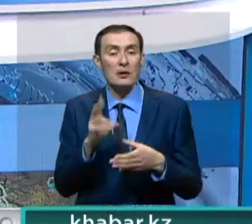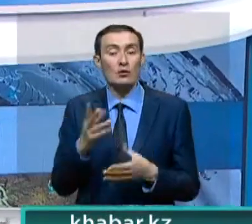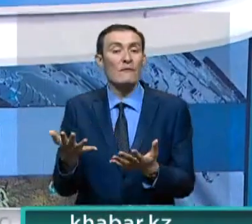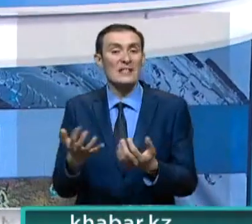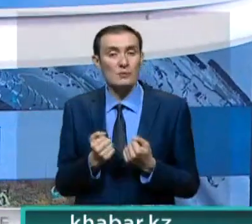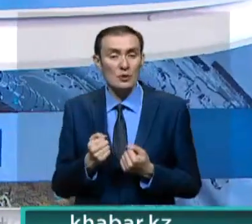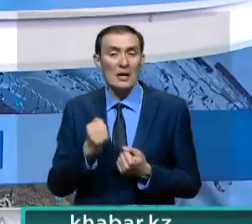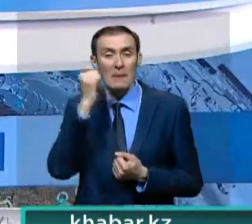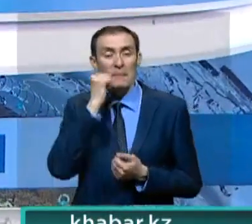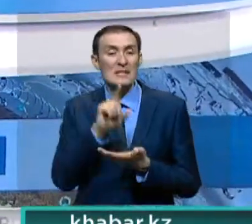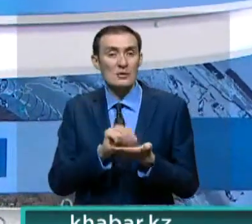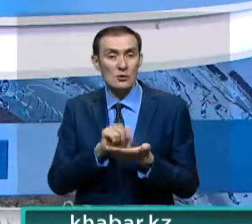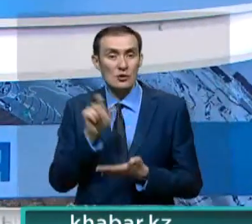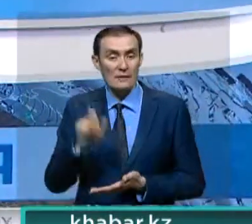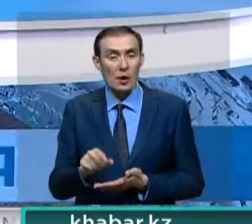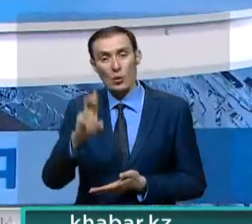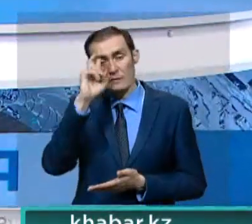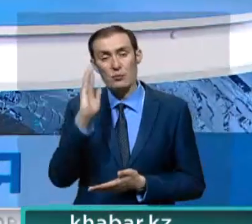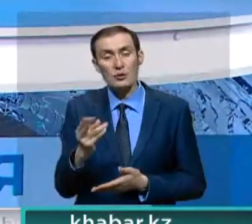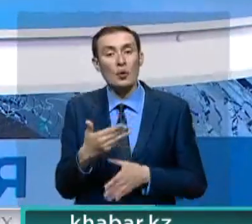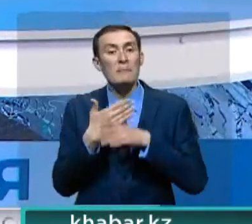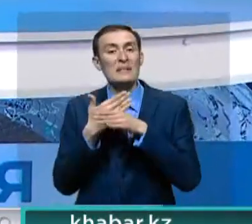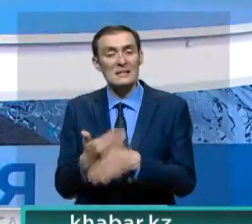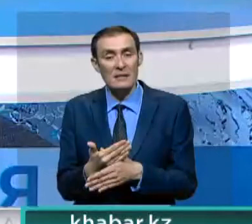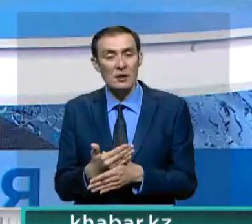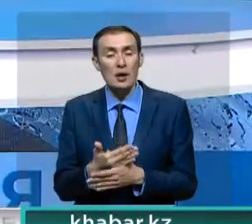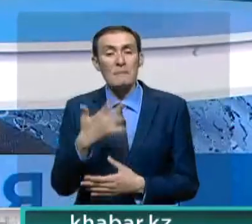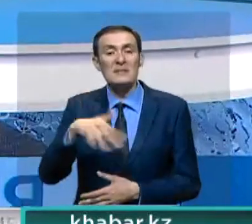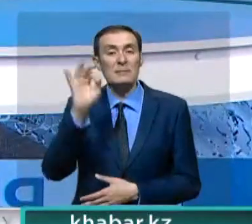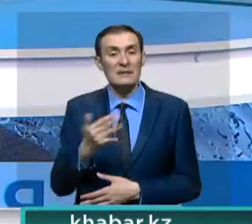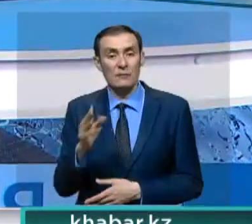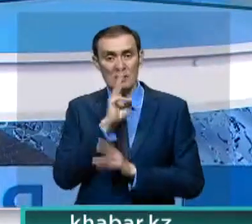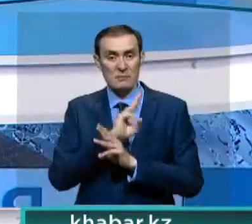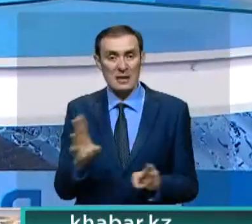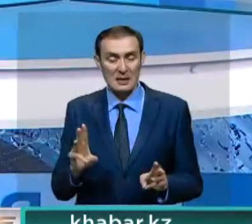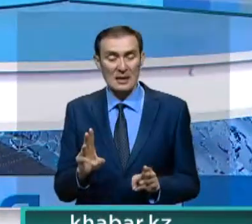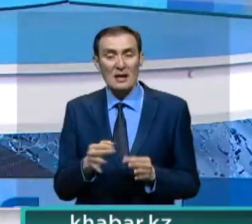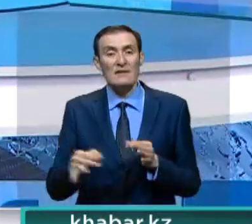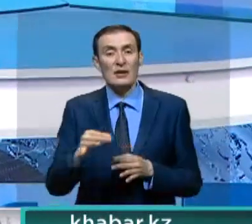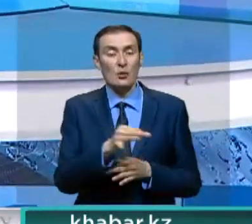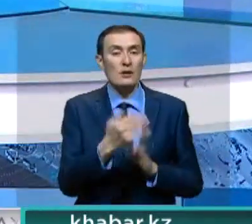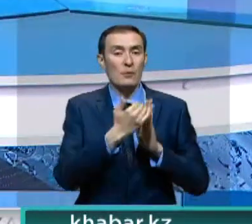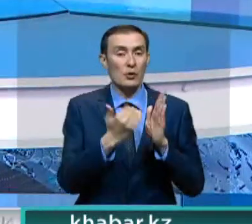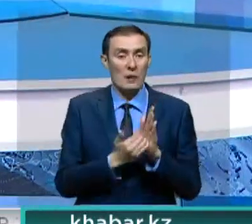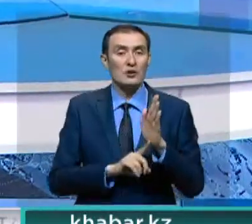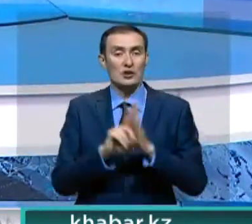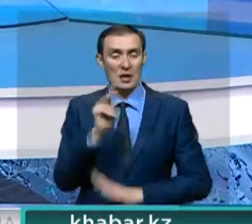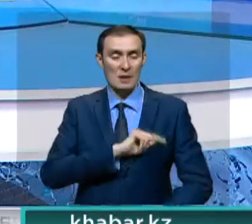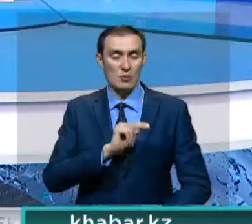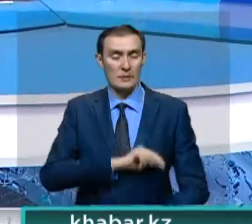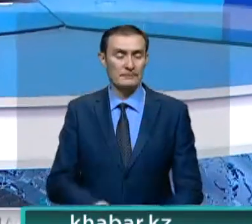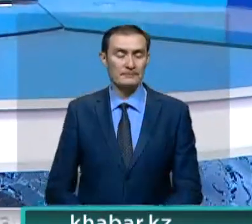в свой коллектив пожилого сотрудника, государство компенсирует до половины его заработной платы. В регионах программа уже начала